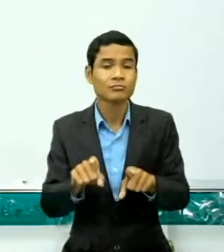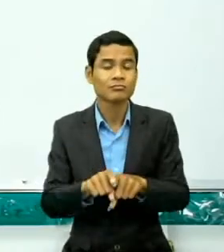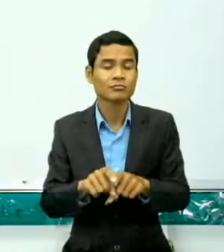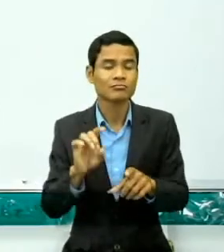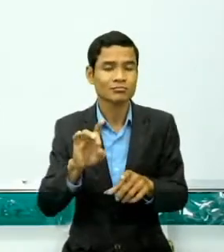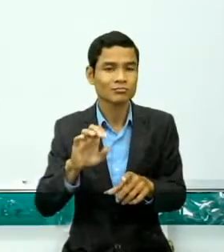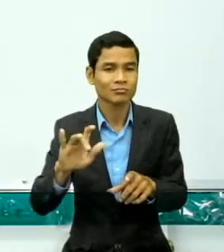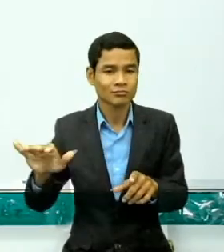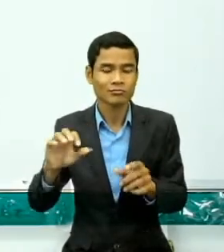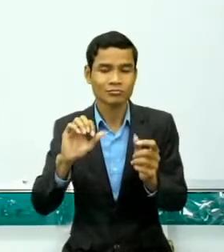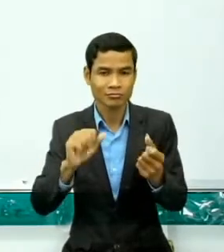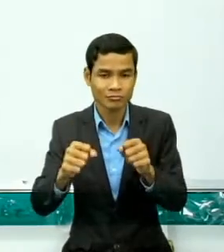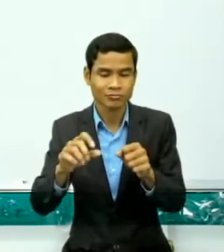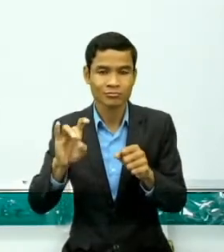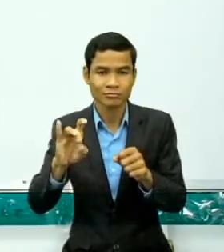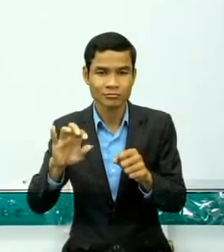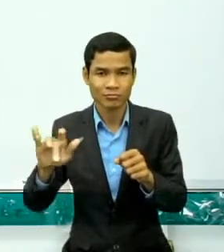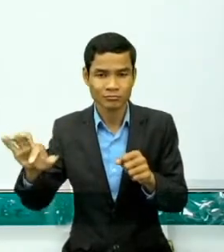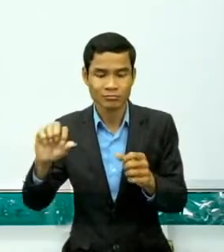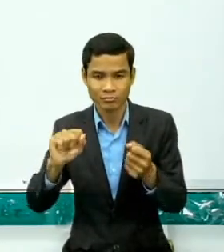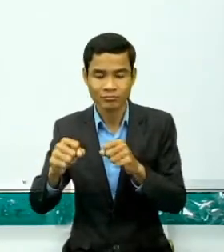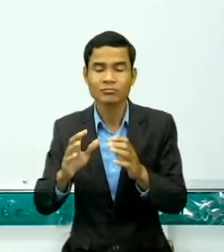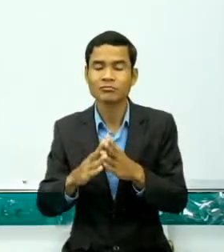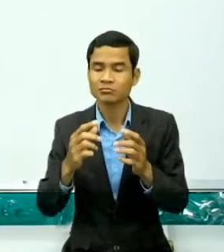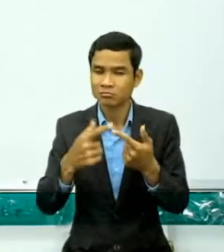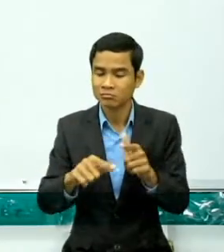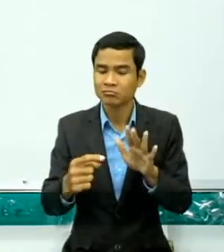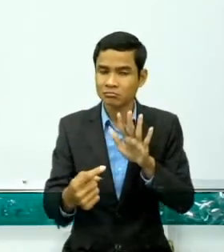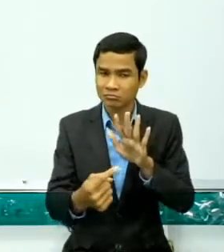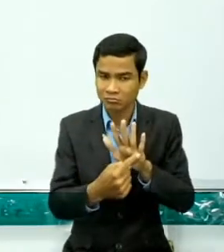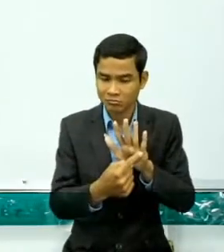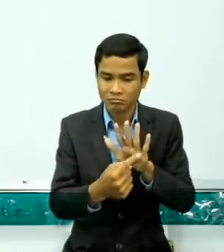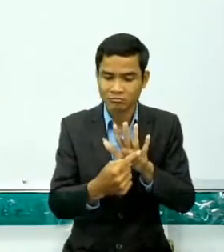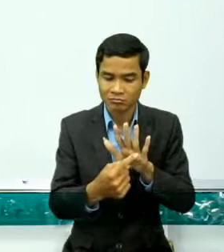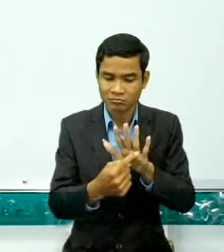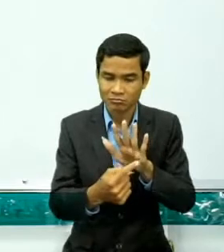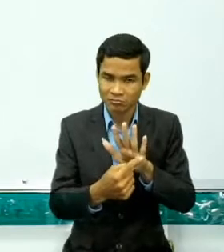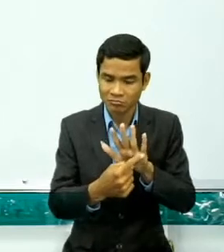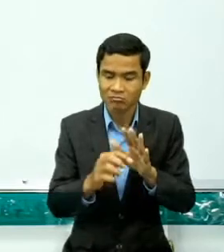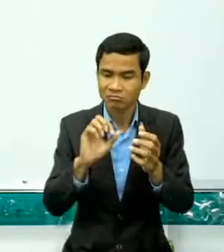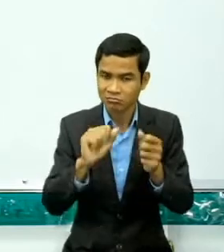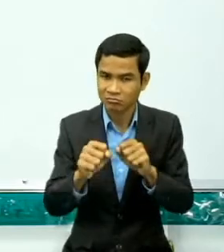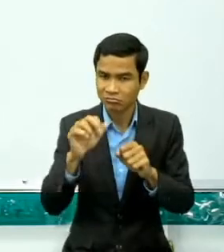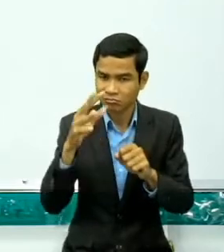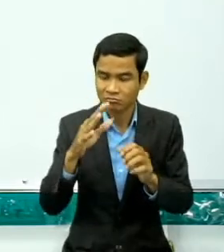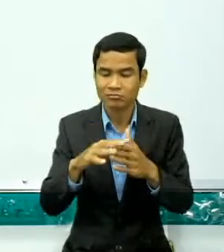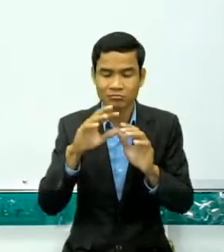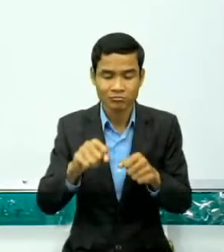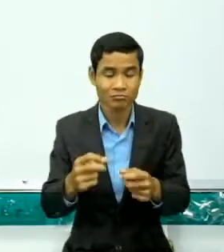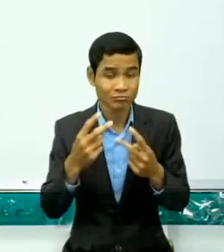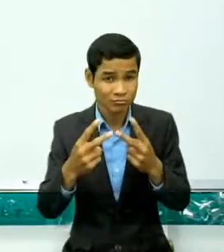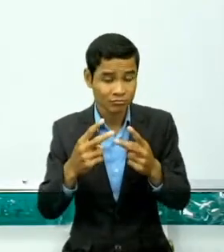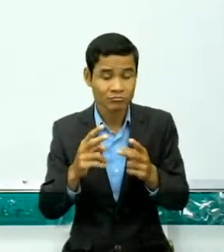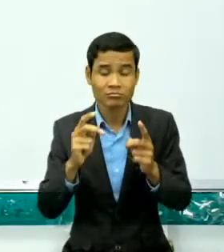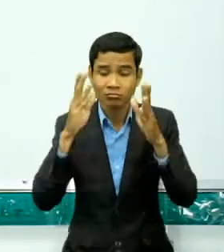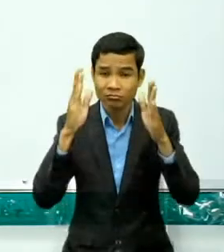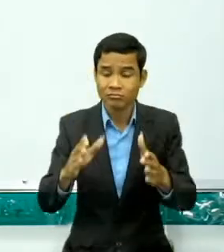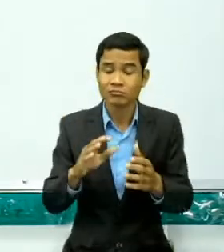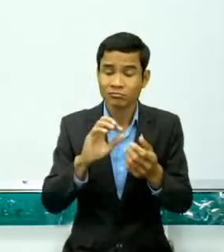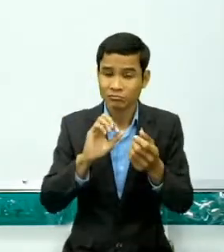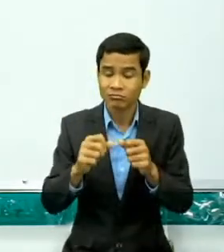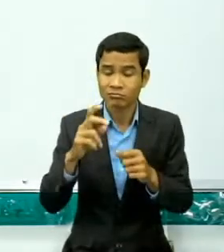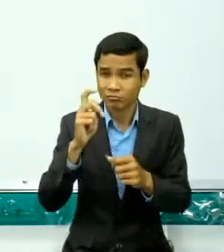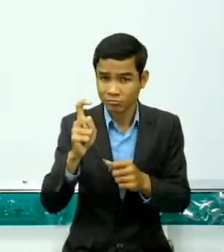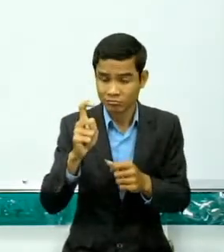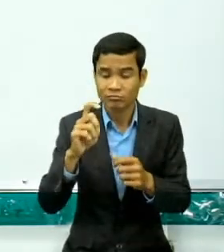ចំណែកស្រៈគឺអ្នកគ្រូចាគឺអ្នកគ្រូអត់ដូរទេកូនណាឥឡូវកូនចាំមើលទាំងអស់គ្នាតើអ្នកគ្រូដូរអក្សរខ